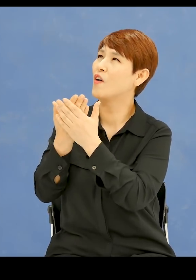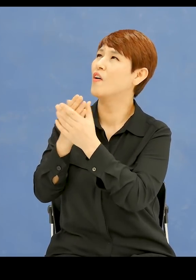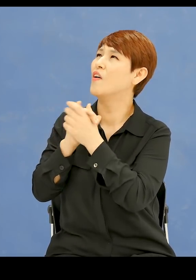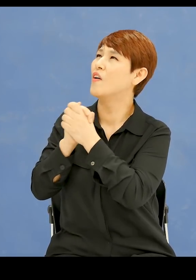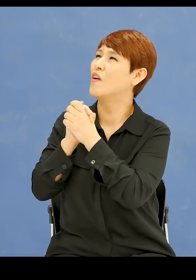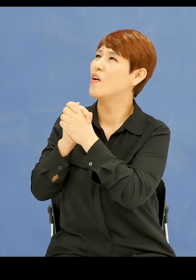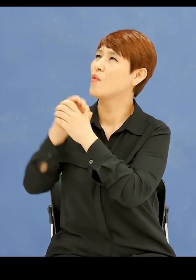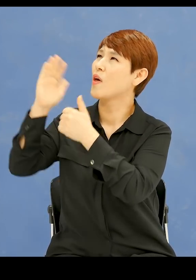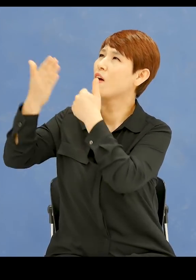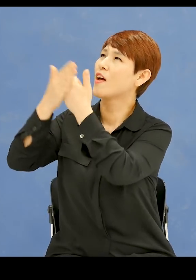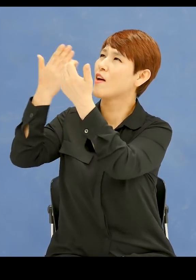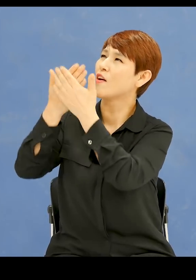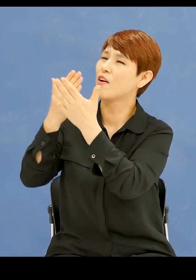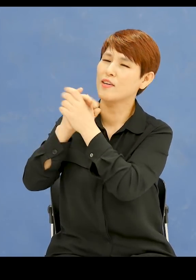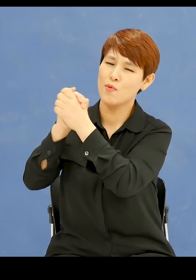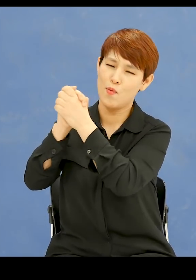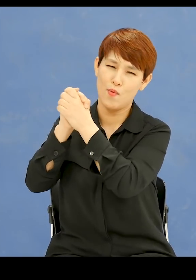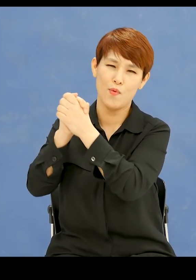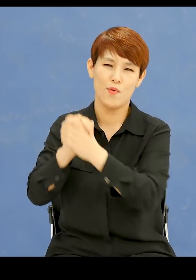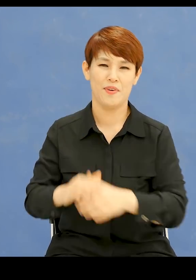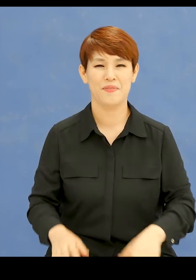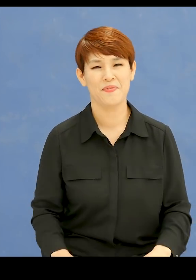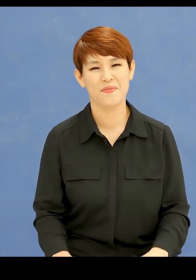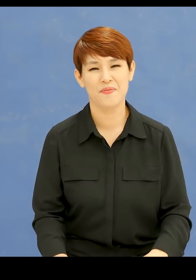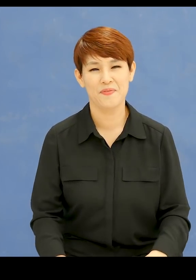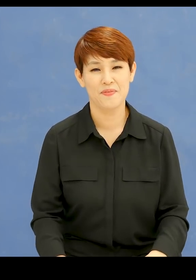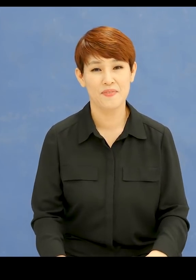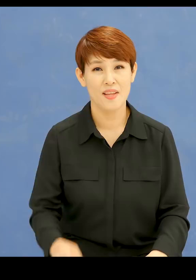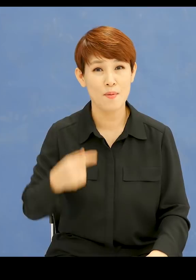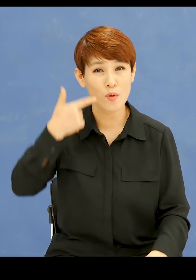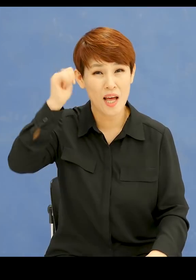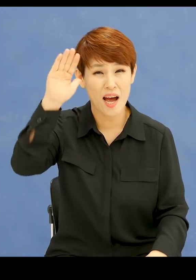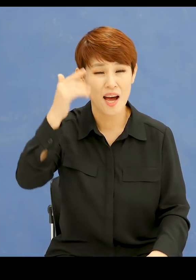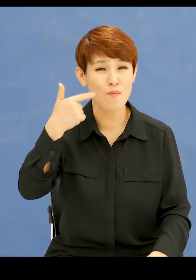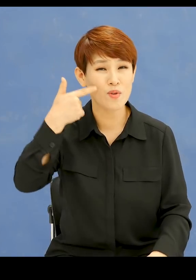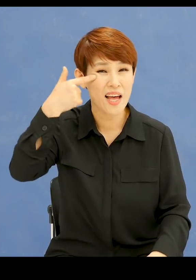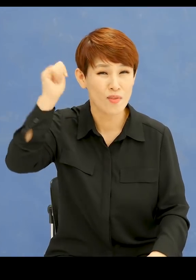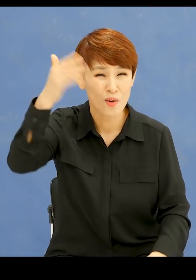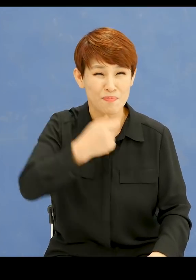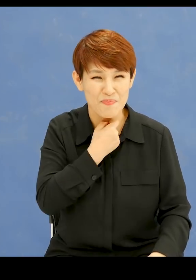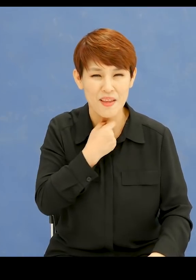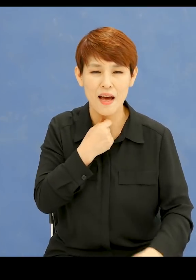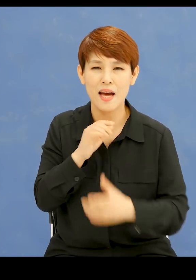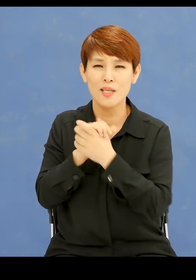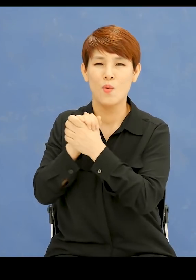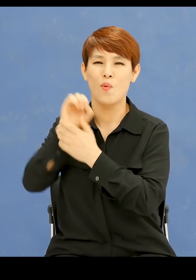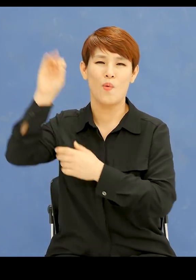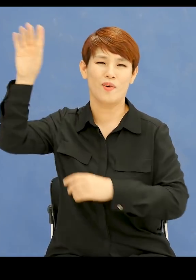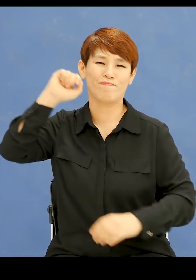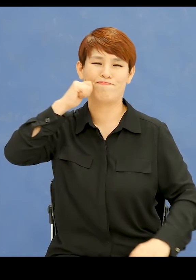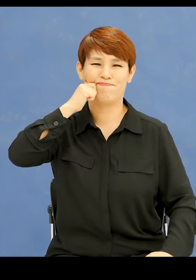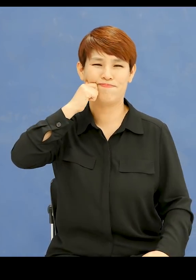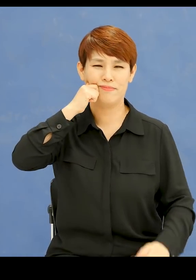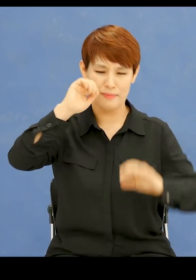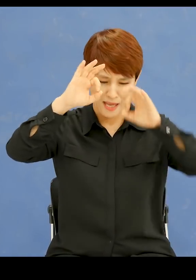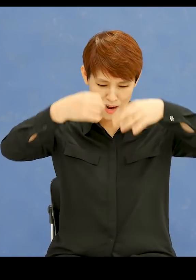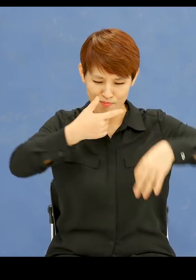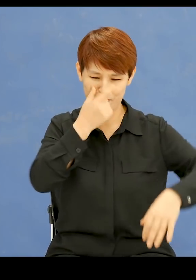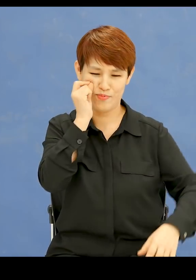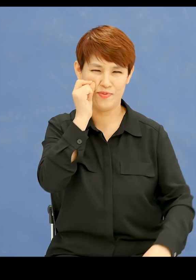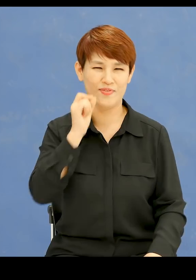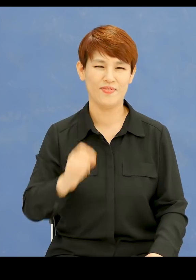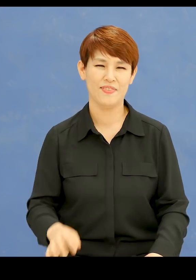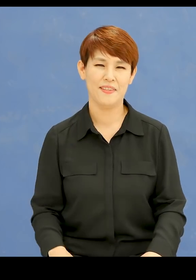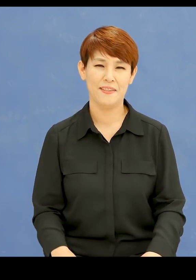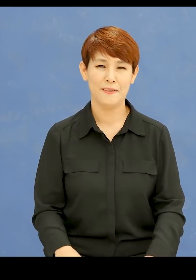막 기도했던 그런 기억이 있습니다. 그때 차마 목사가 되게 해달라는 그런 기도는 못했던 것 같아요. 너무 제가 부족한 건 아니까.